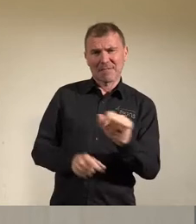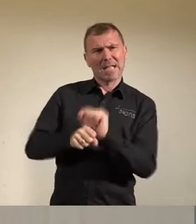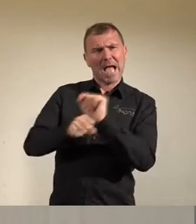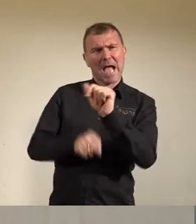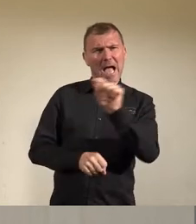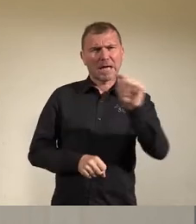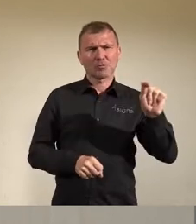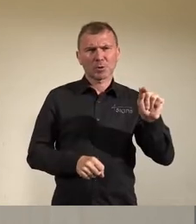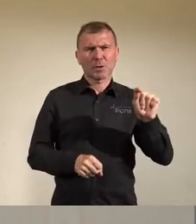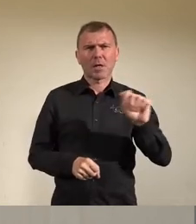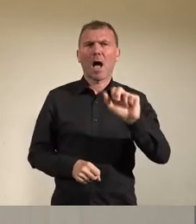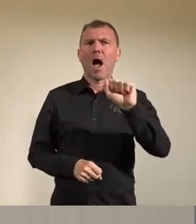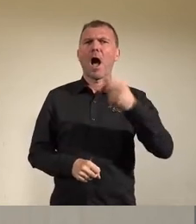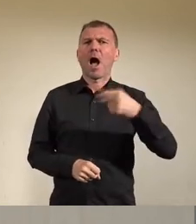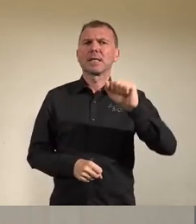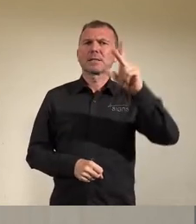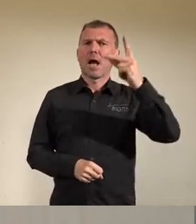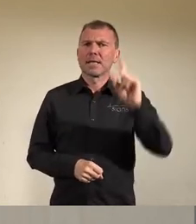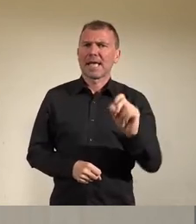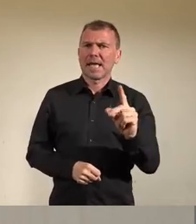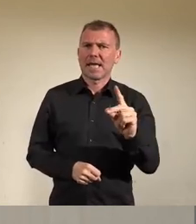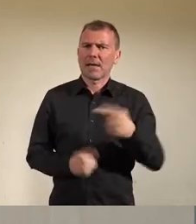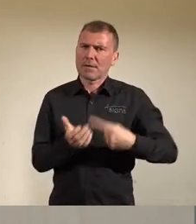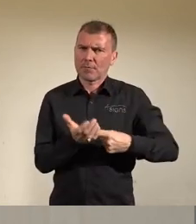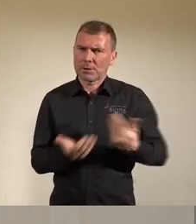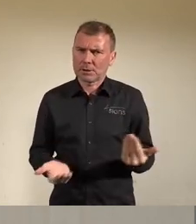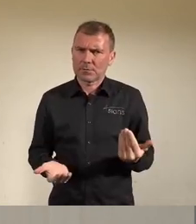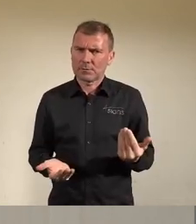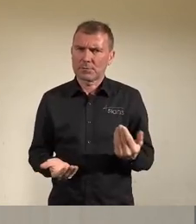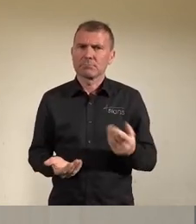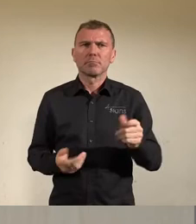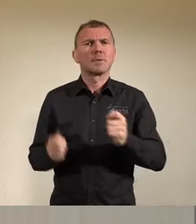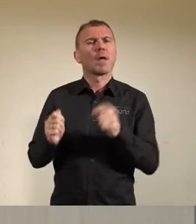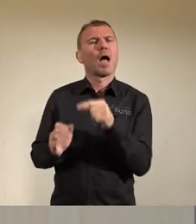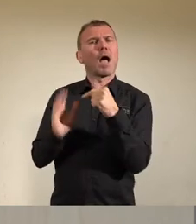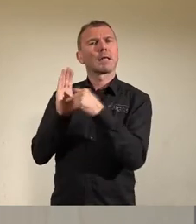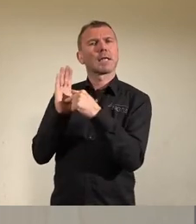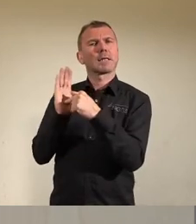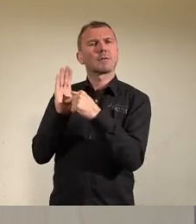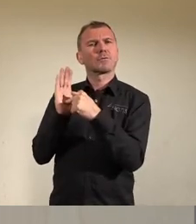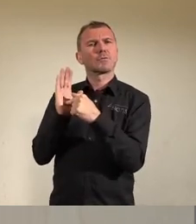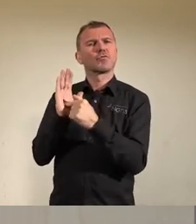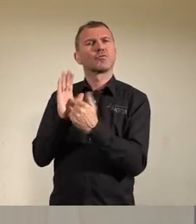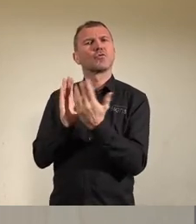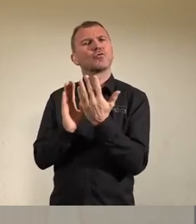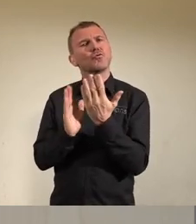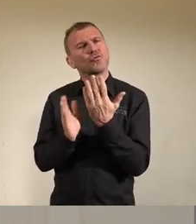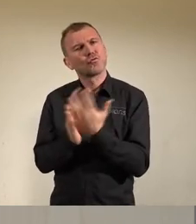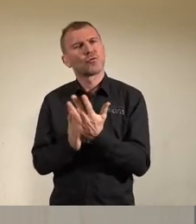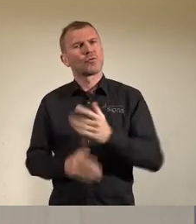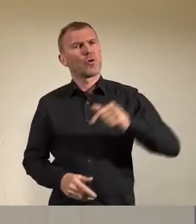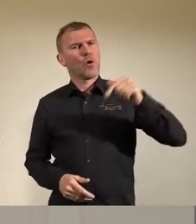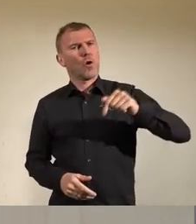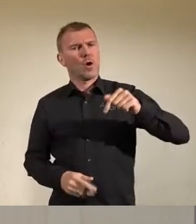Einsprüchen bezüglich HSKD gefordert wird, ist ja auch in den Anträgen, die es